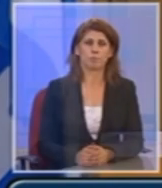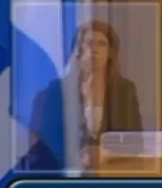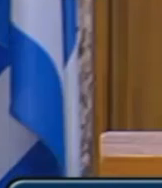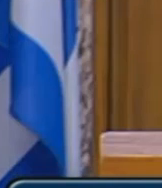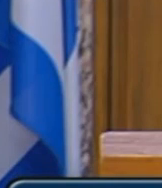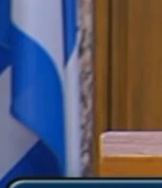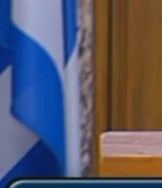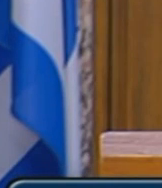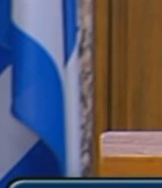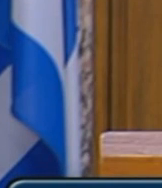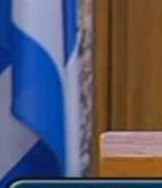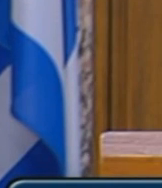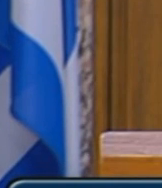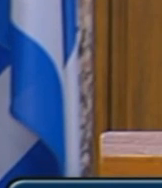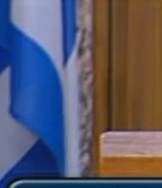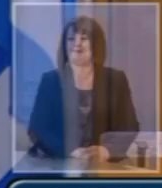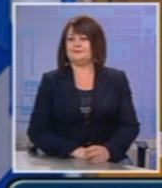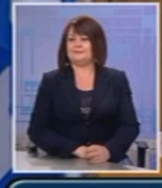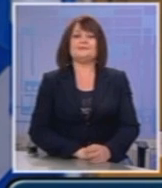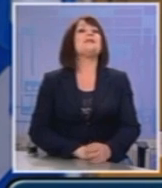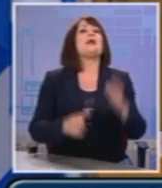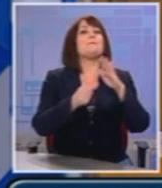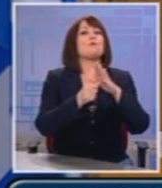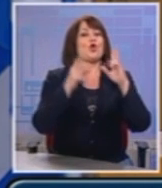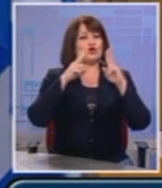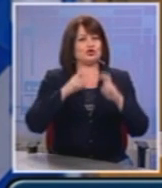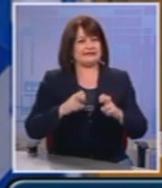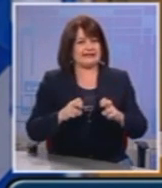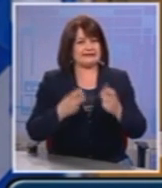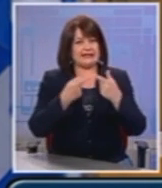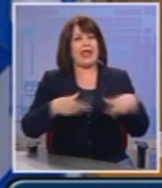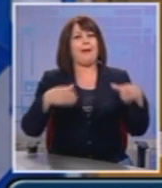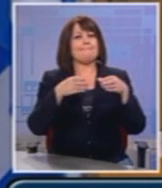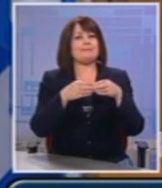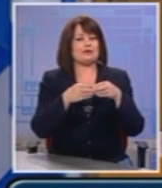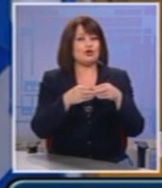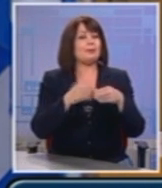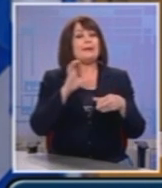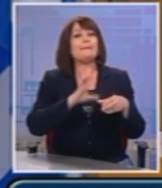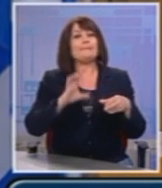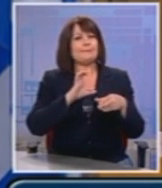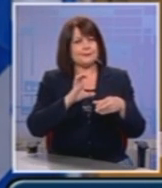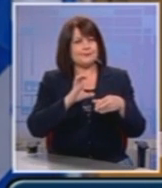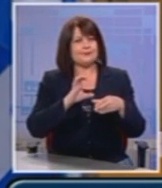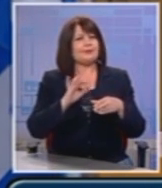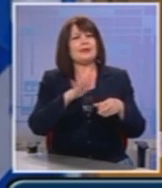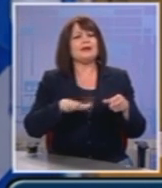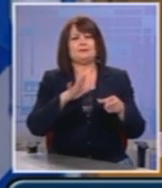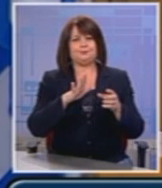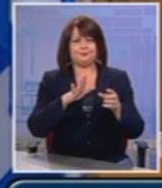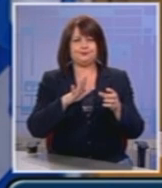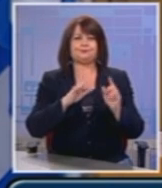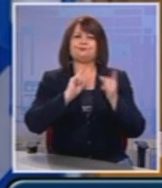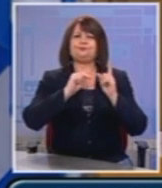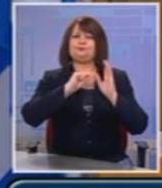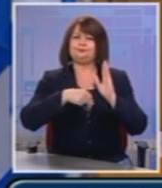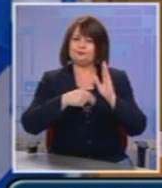πρόεδρος τηςε εξεταστικής επιτροπής για την διερεύνηση των συνθηκών και